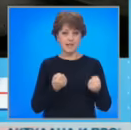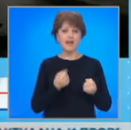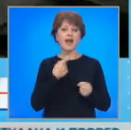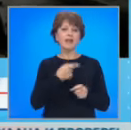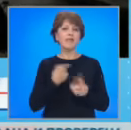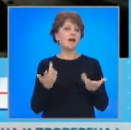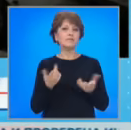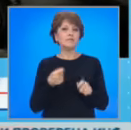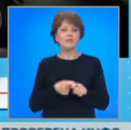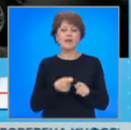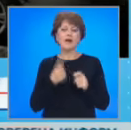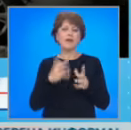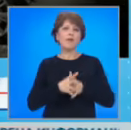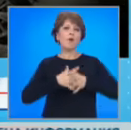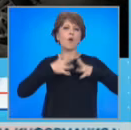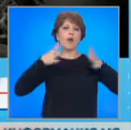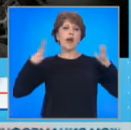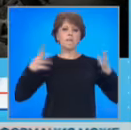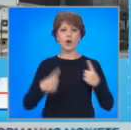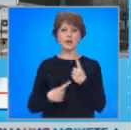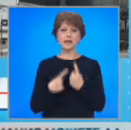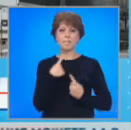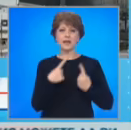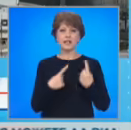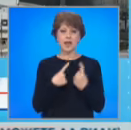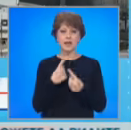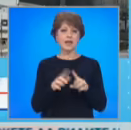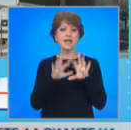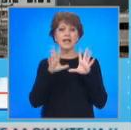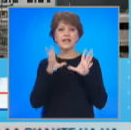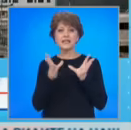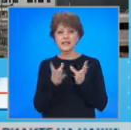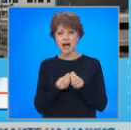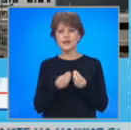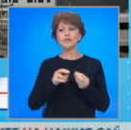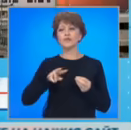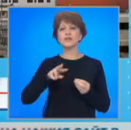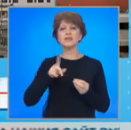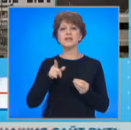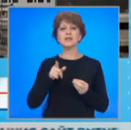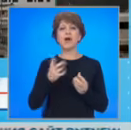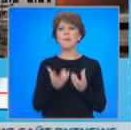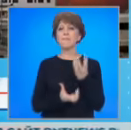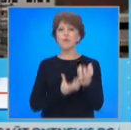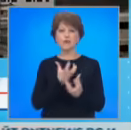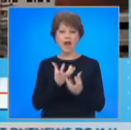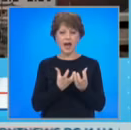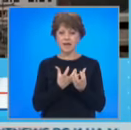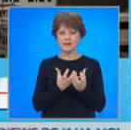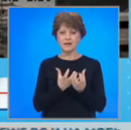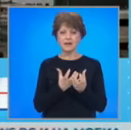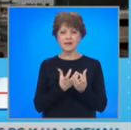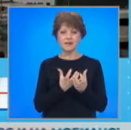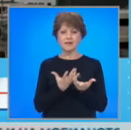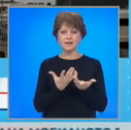едно голямо напрежение, заедно с появилите се на отделни места пожари.